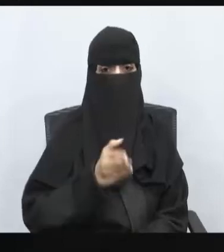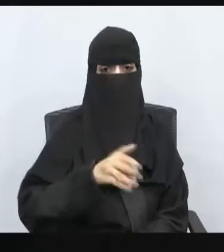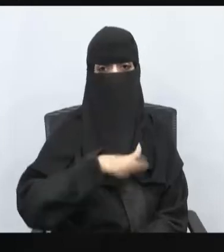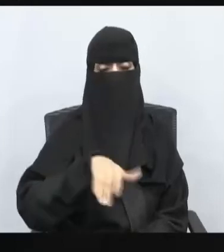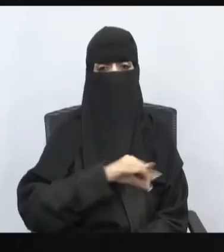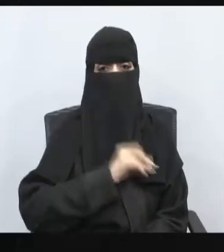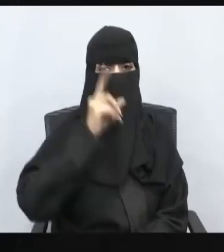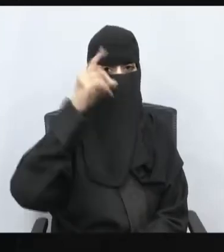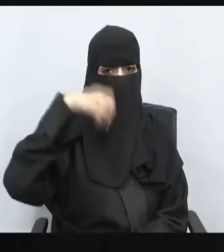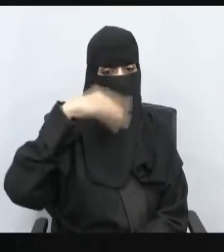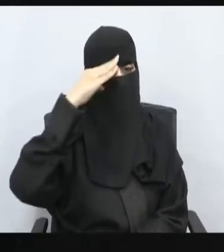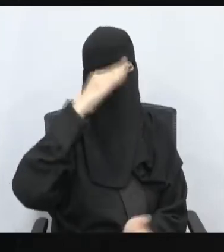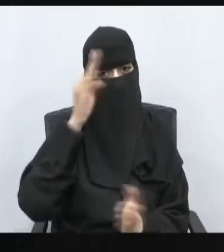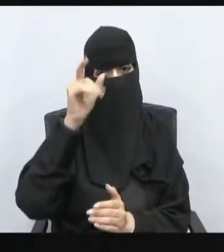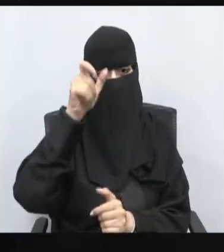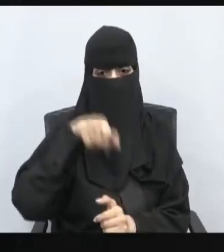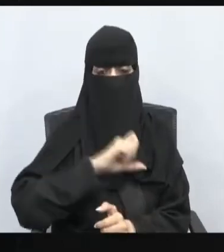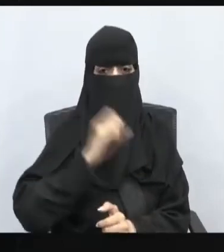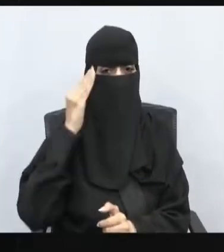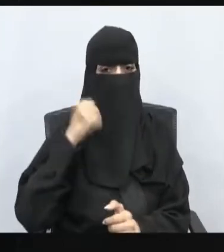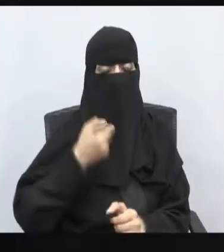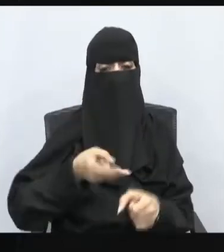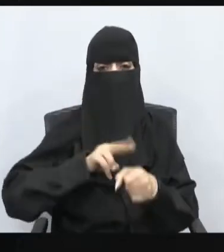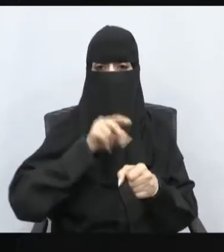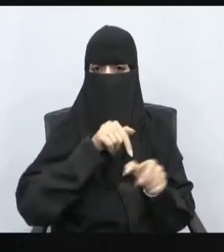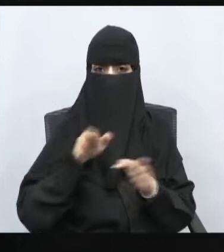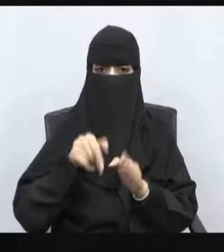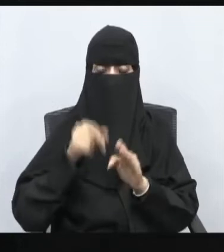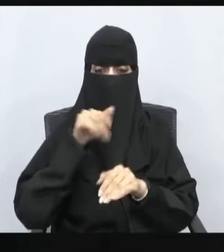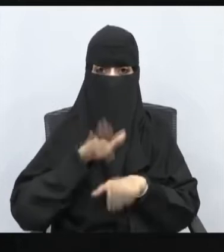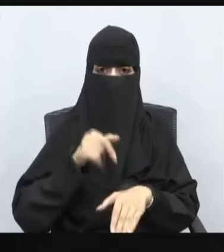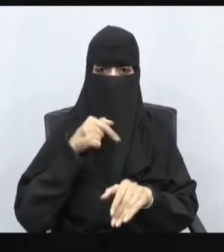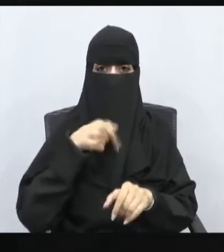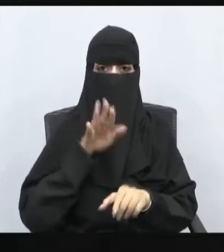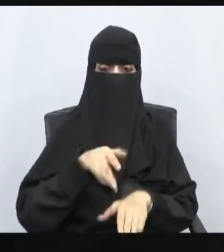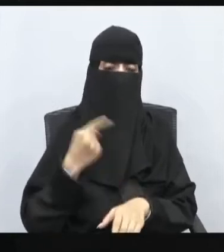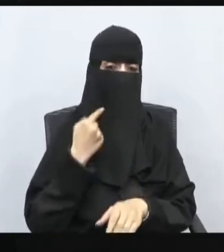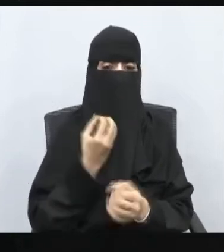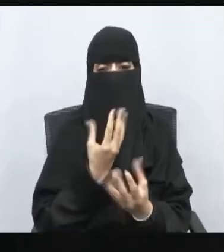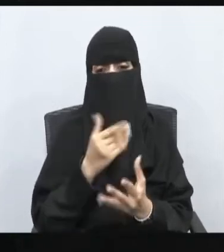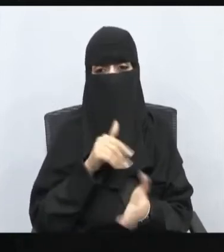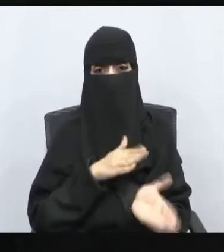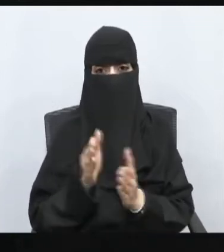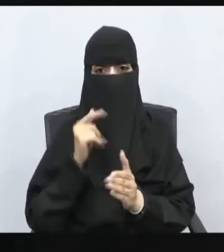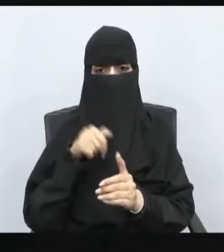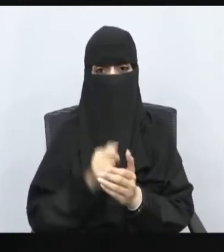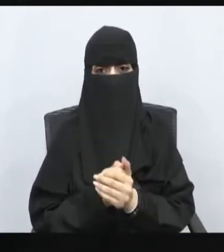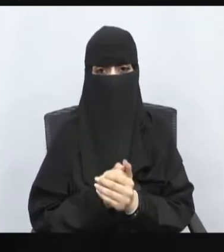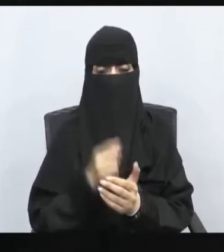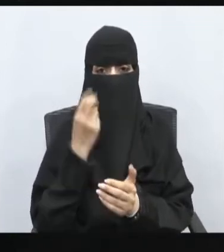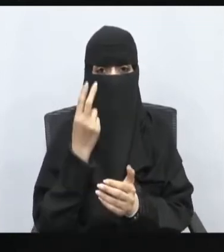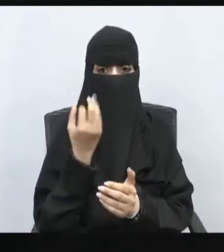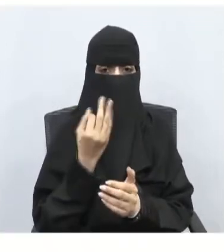السلام عليكم ورحمة الله، حياكم الله طلابنا وطالباتنا مرة أخرى في حصة من حصص العلوم الجميلة للصف